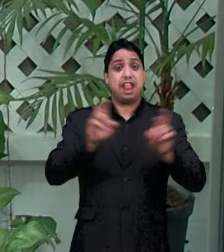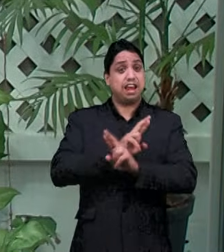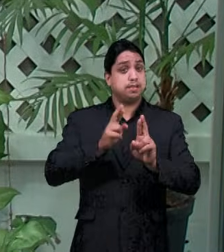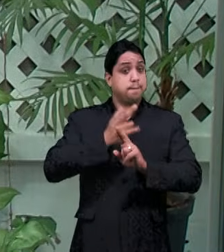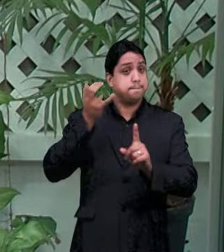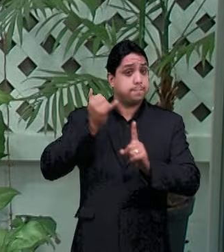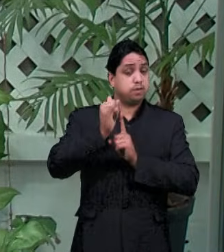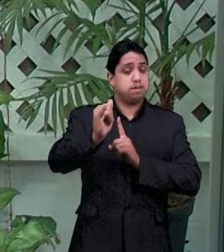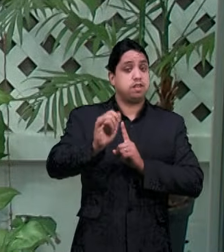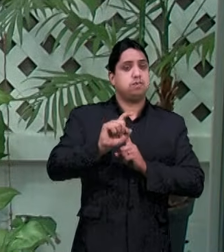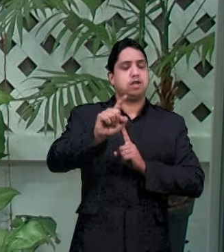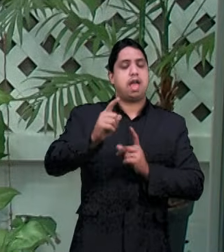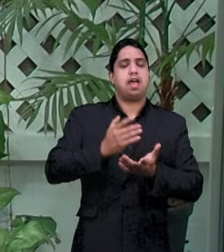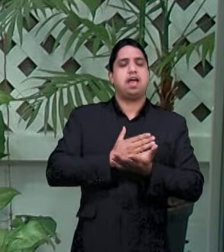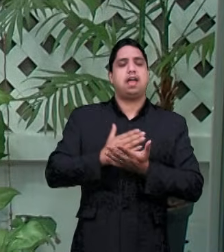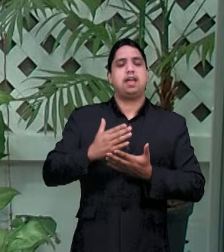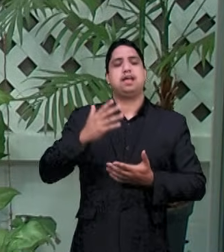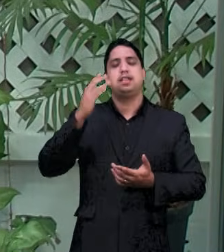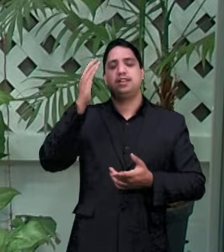suivant.